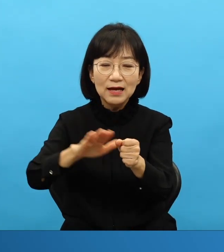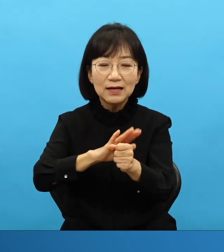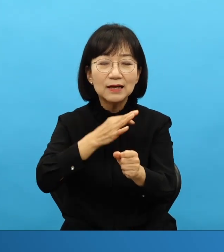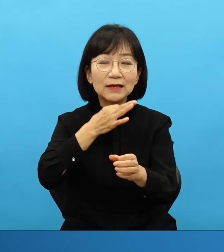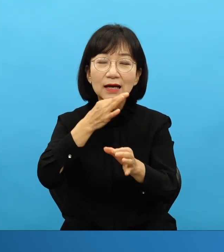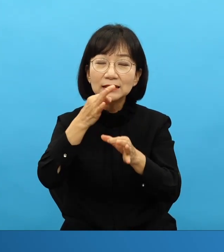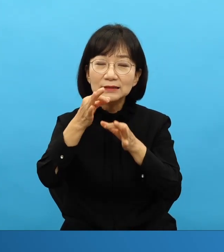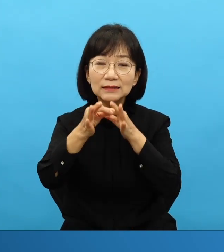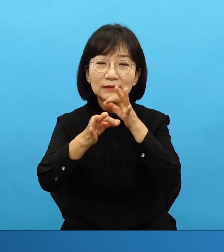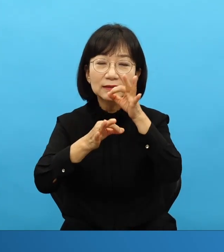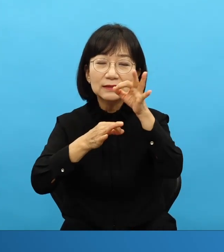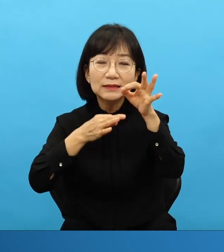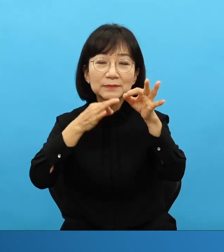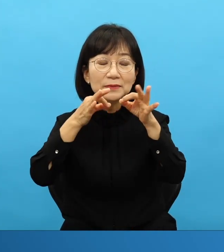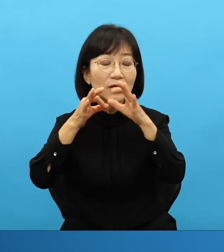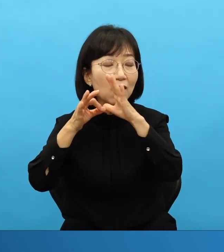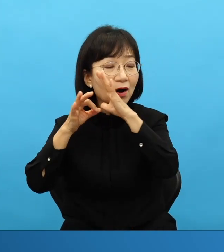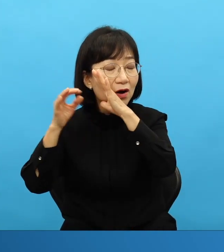사랑의